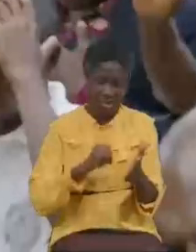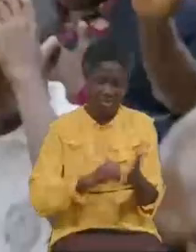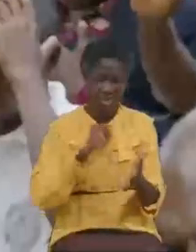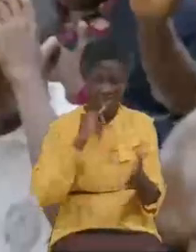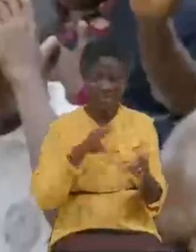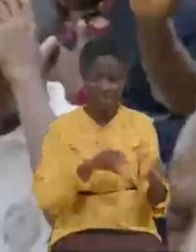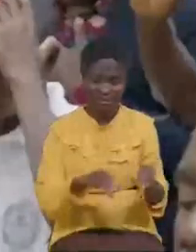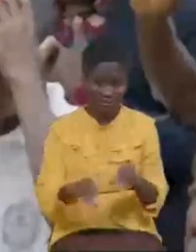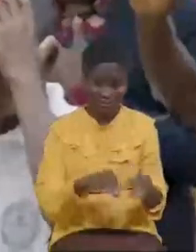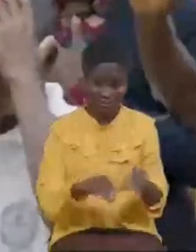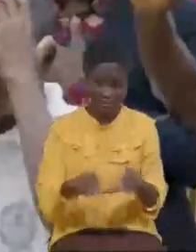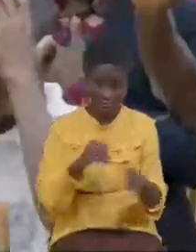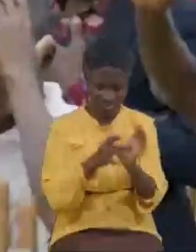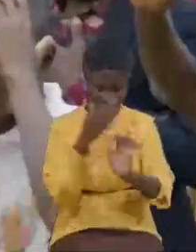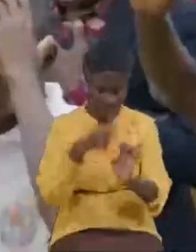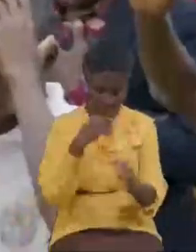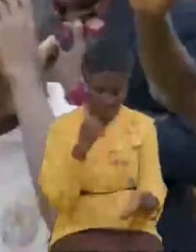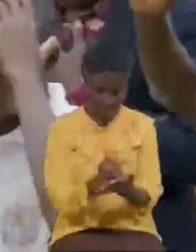C'est fait.